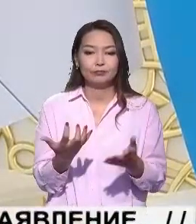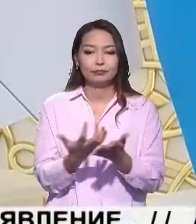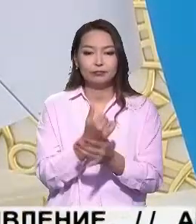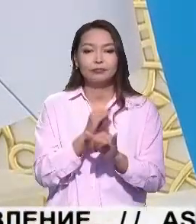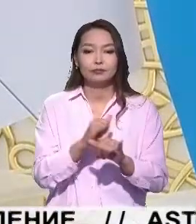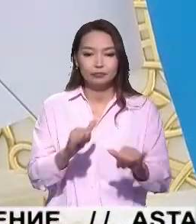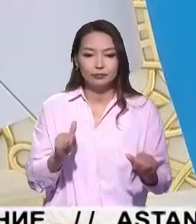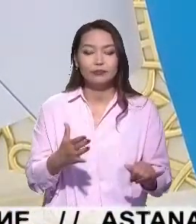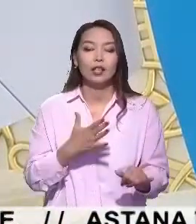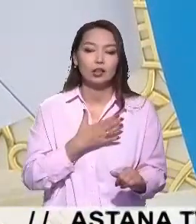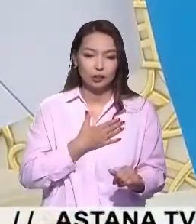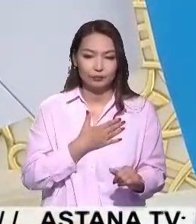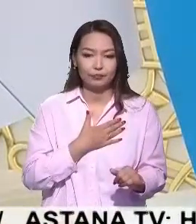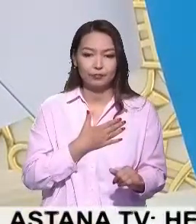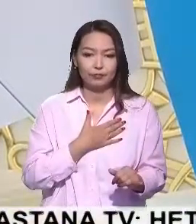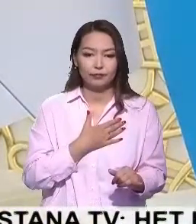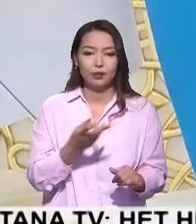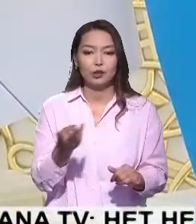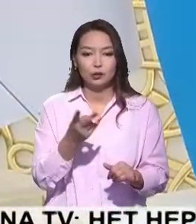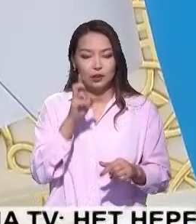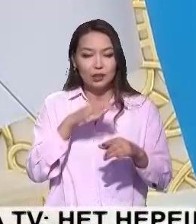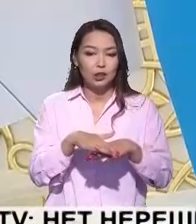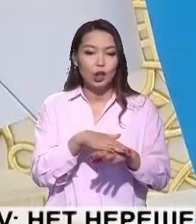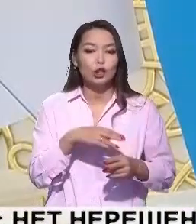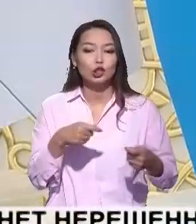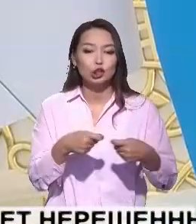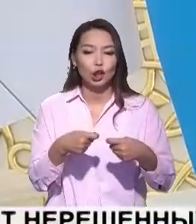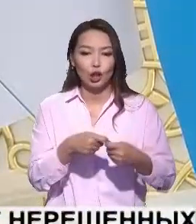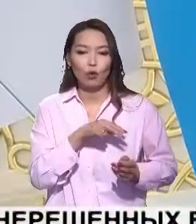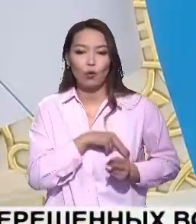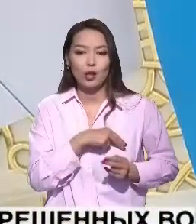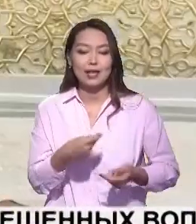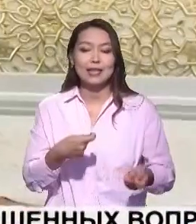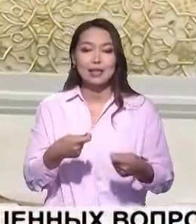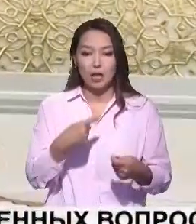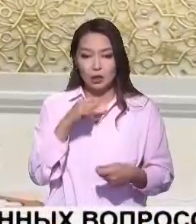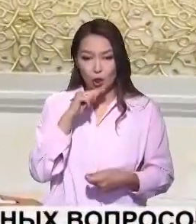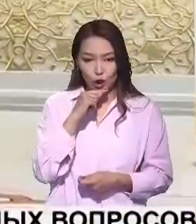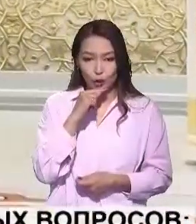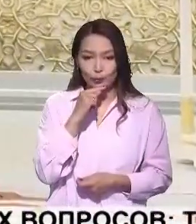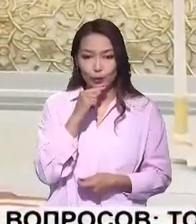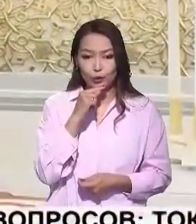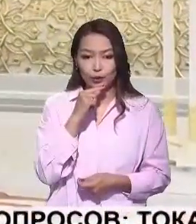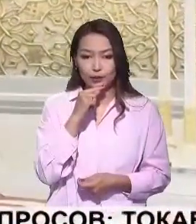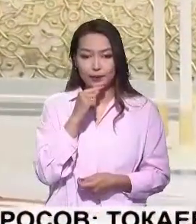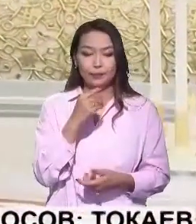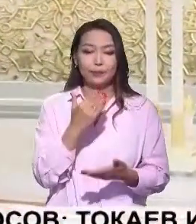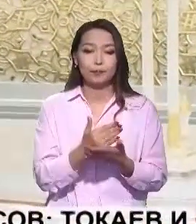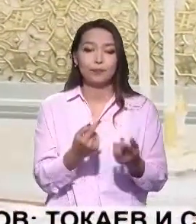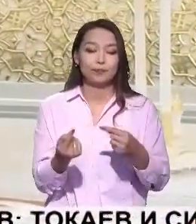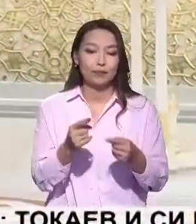развивается наше двустороннее сотрудничество в торгово-экономическом